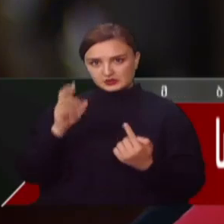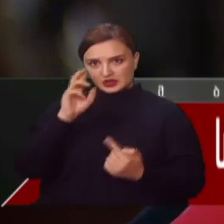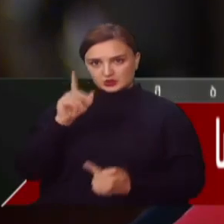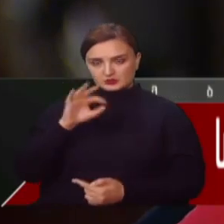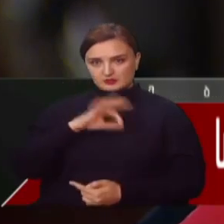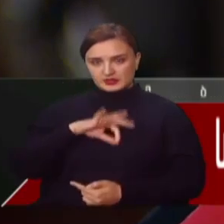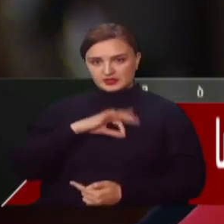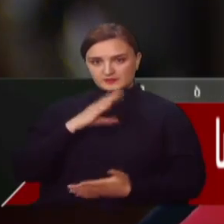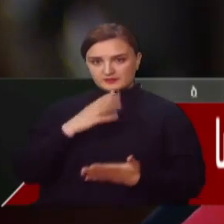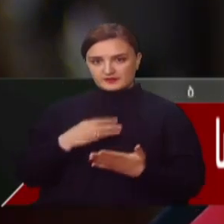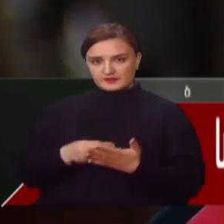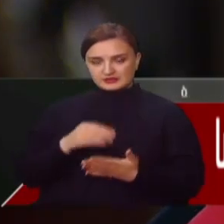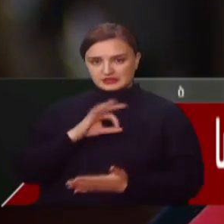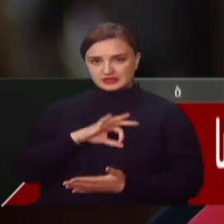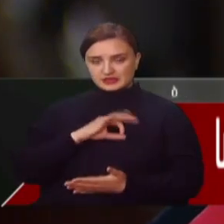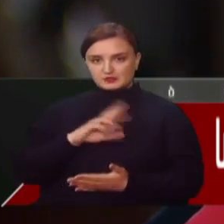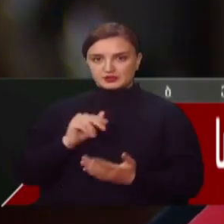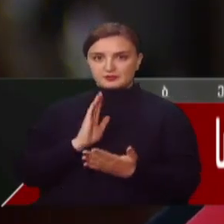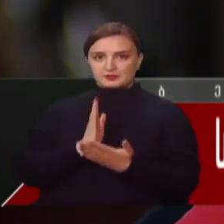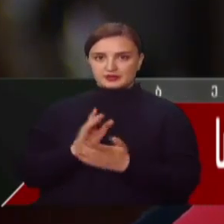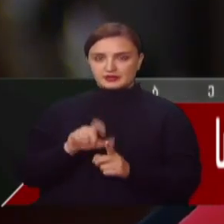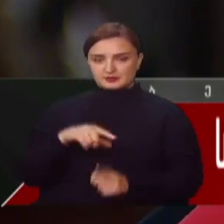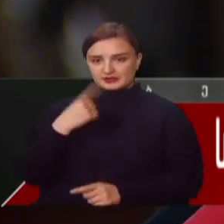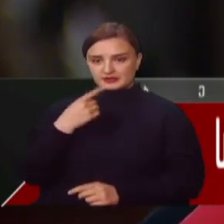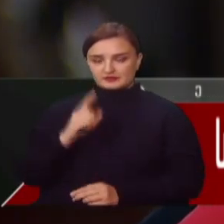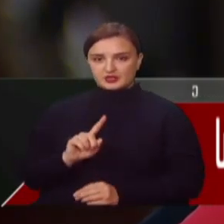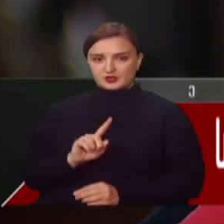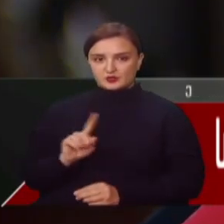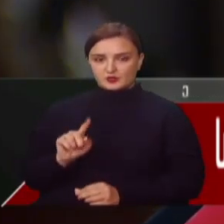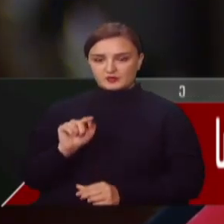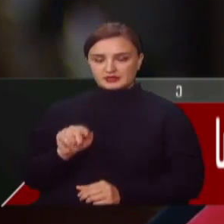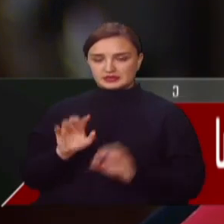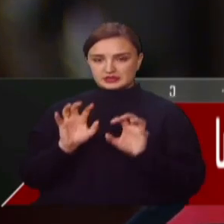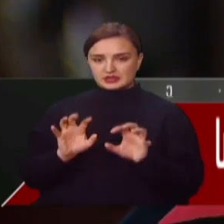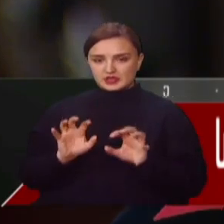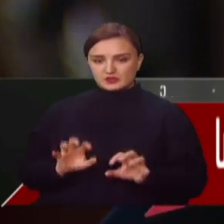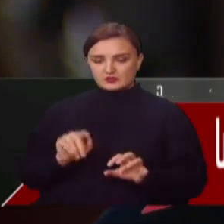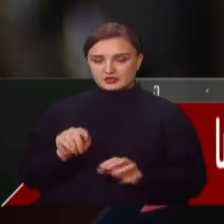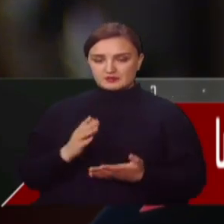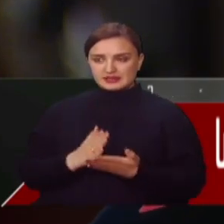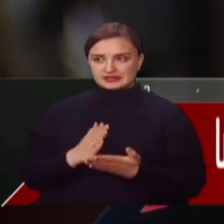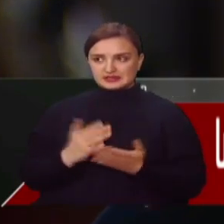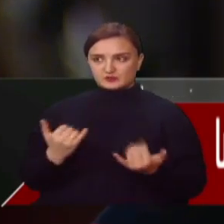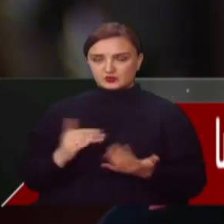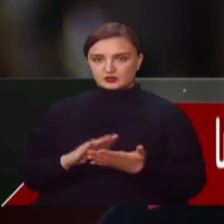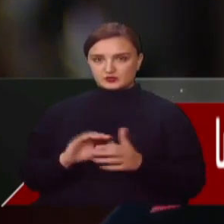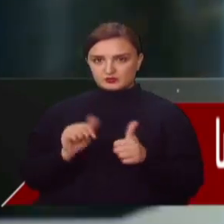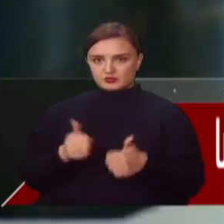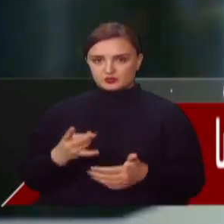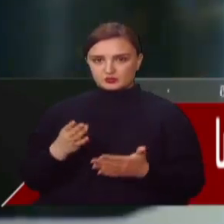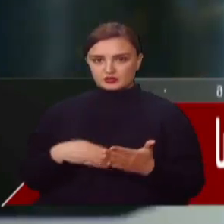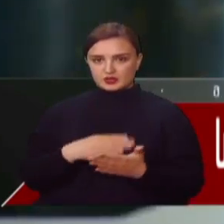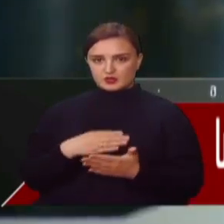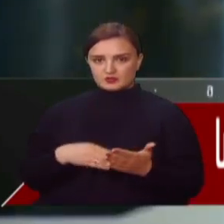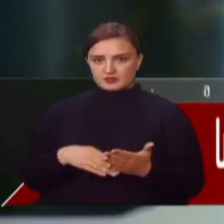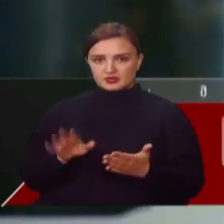იყენებდა თავის სასარგებლოდ და პირდაპირ თქვა, რომ ეს კანონი ამ არსებული ფორმით უნდა გაუქმდეს. არ